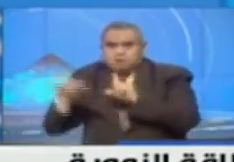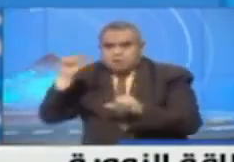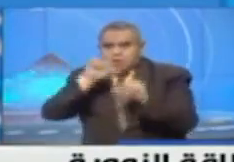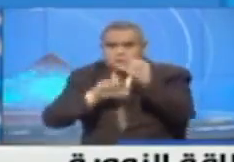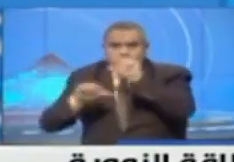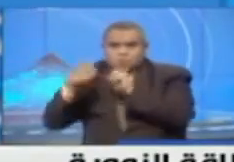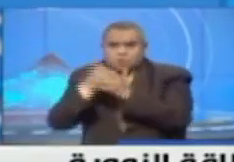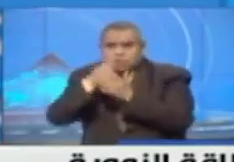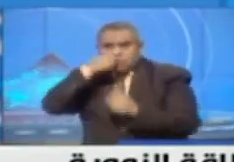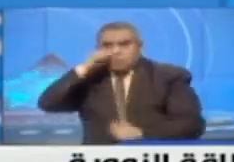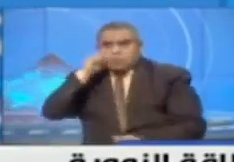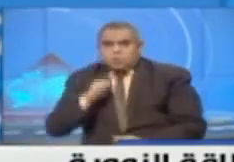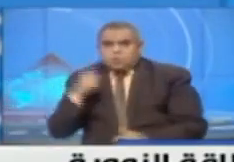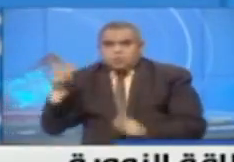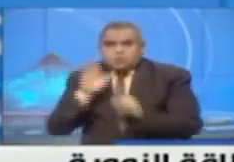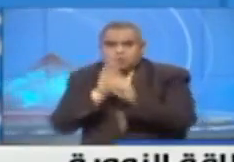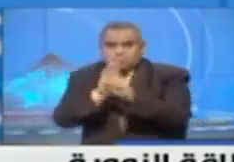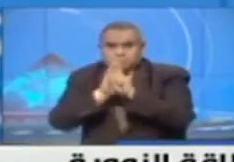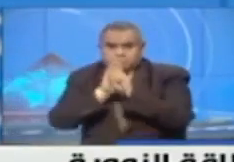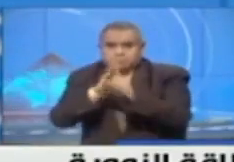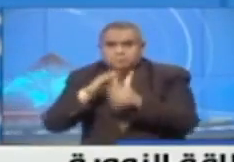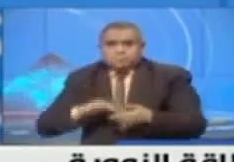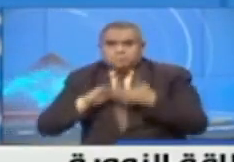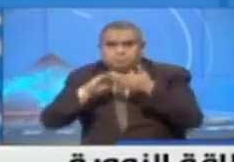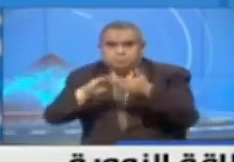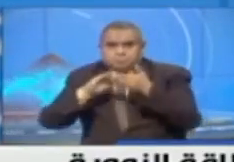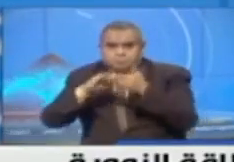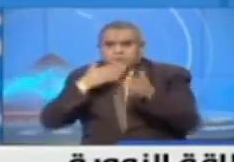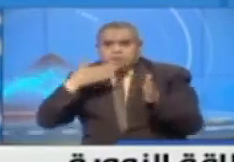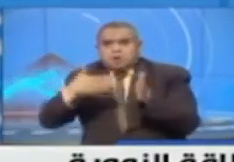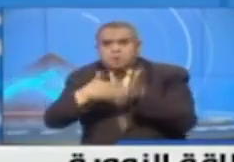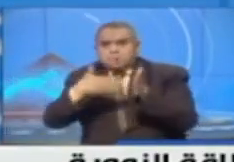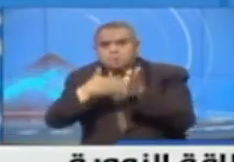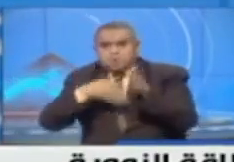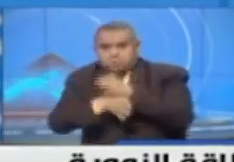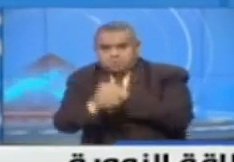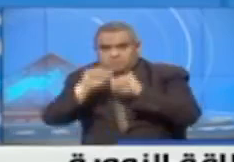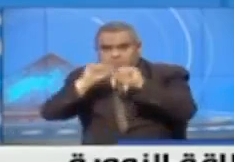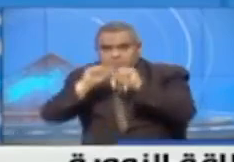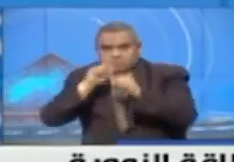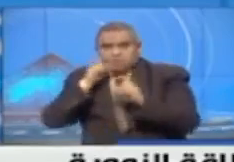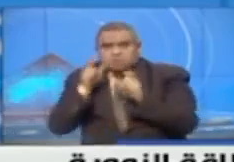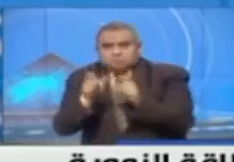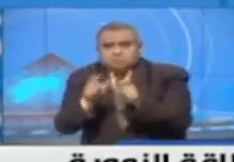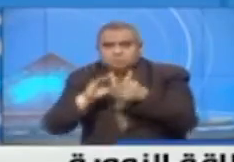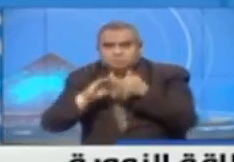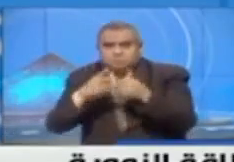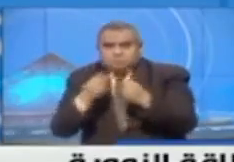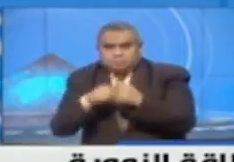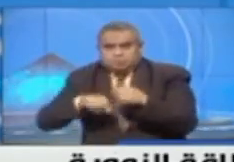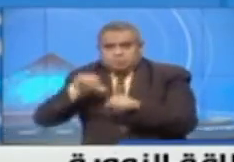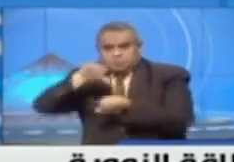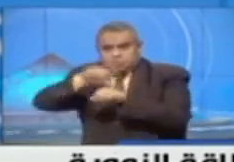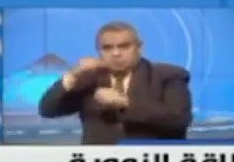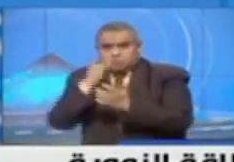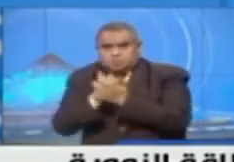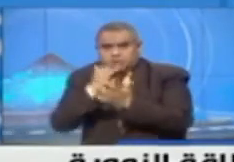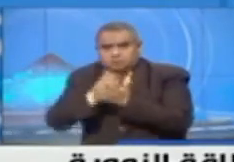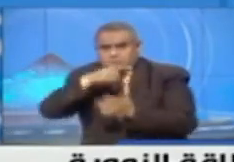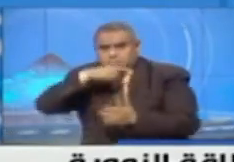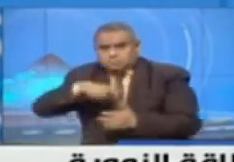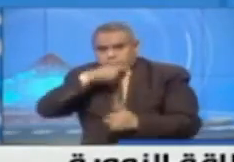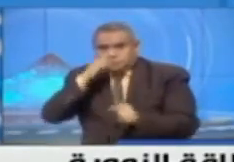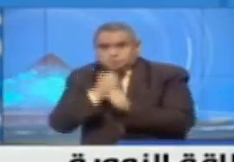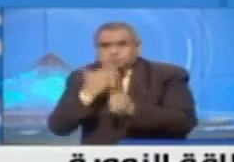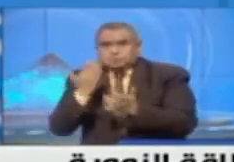أوكرانيا لبحث سبل تقديم الدعم والمساعدة للموظفين هناك. وقال جراسي إنه يجب بذل الجهود لمنع